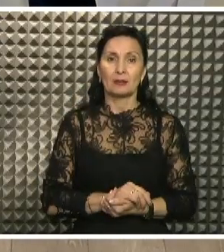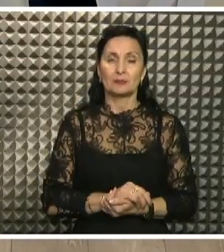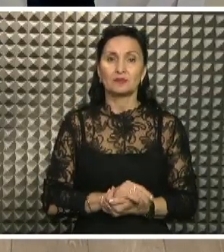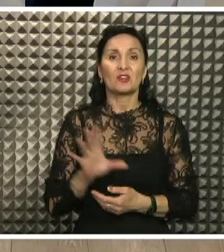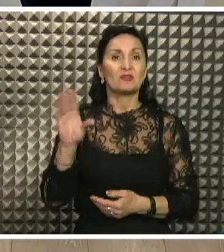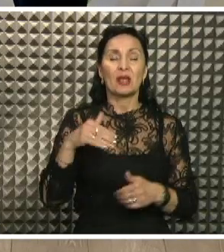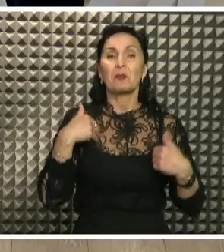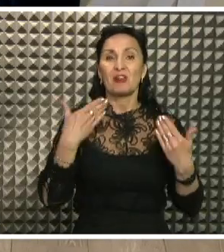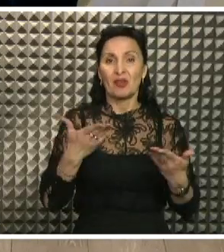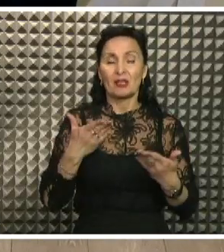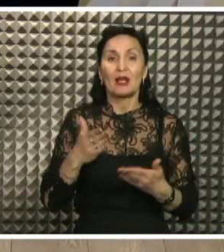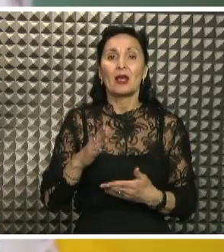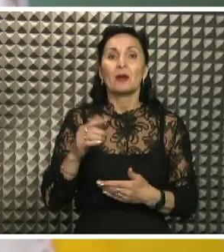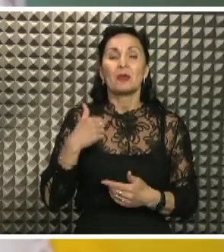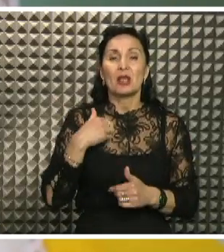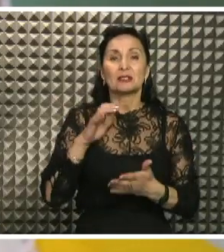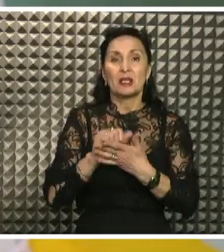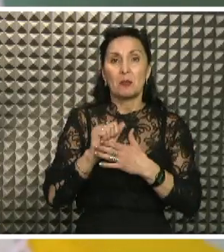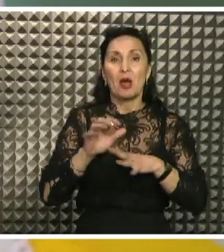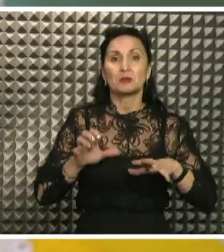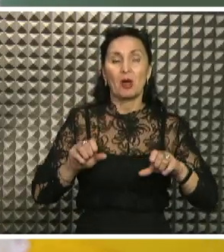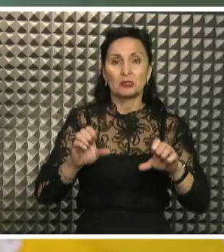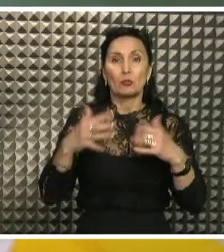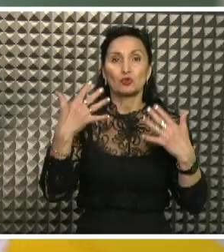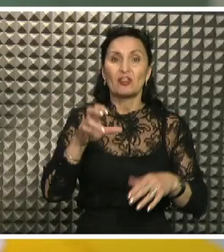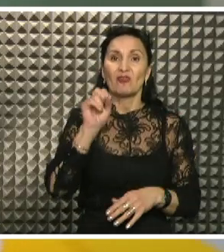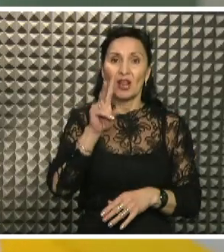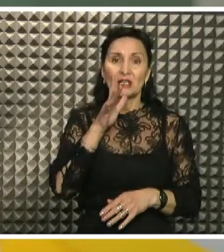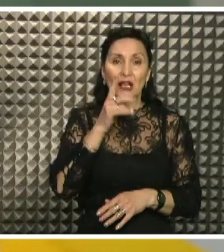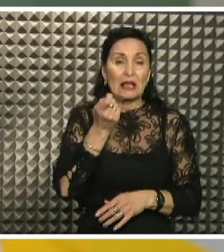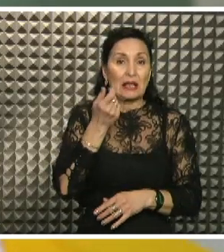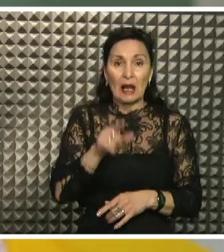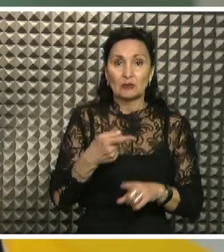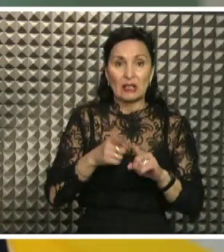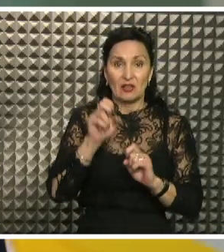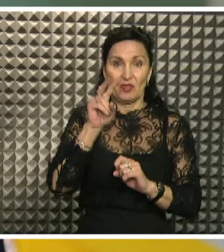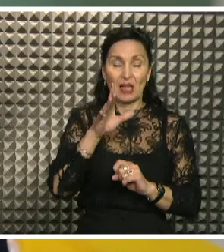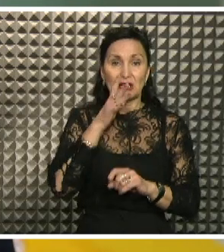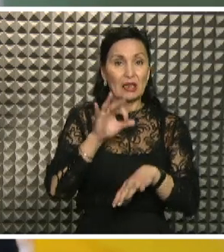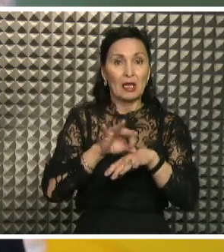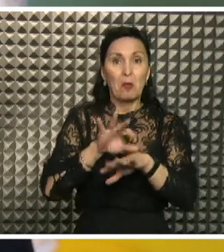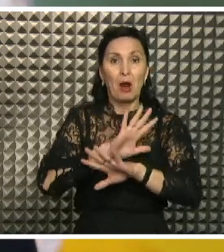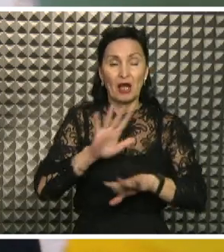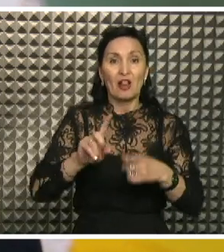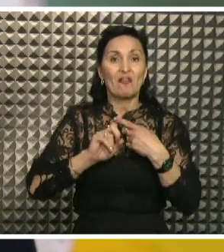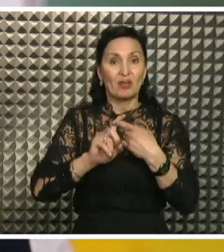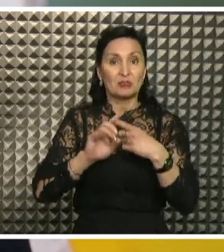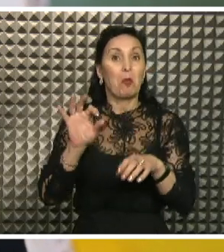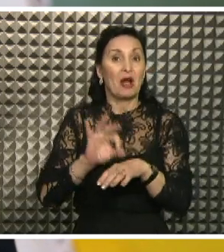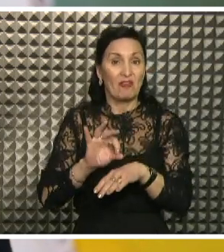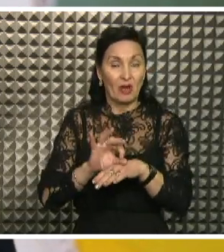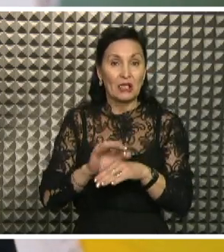Всем привет, меня зовут Наталья Полякова, я занимаюсь массажем уже 12 лет и ни разу за эти 12 лет не болела вирусными